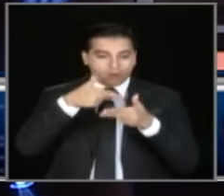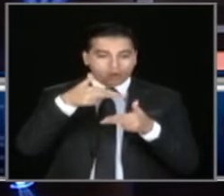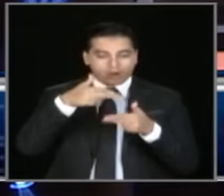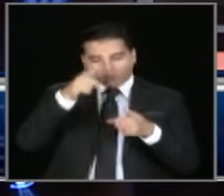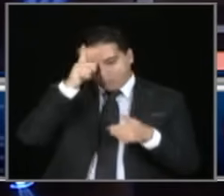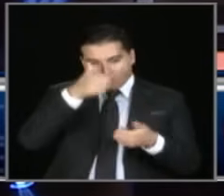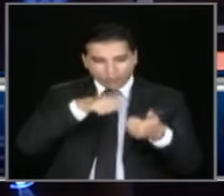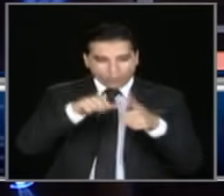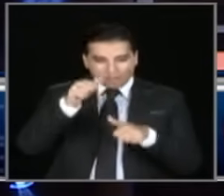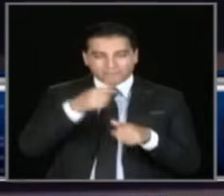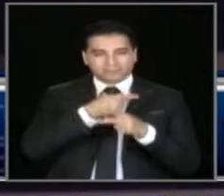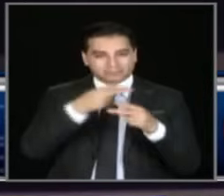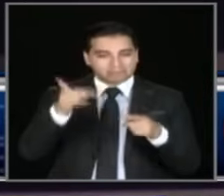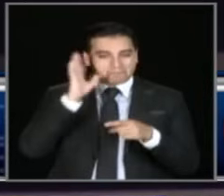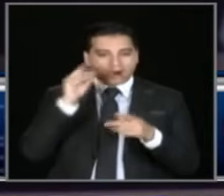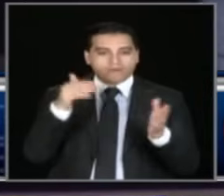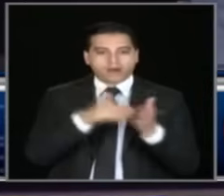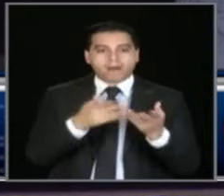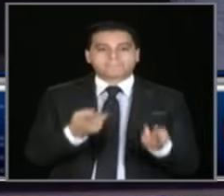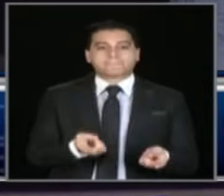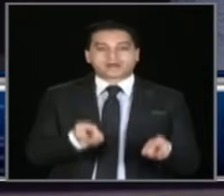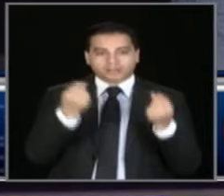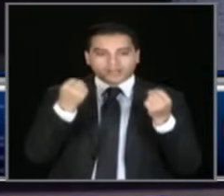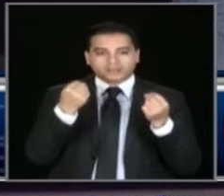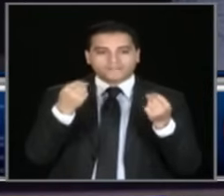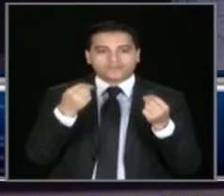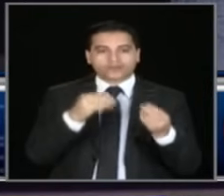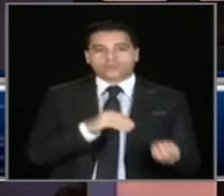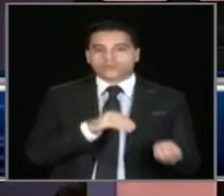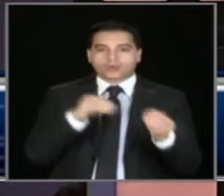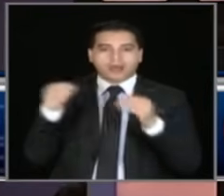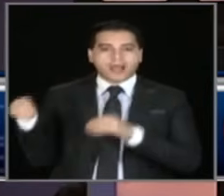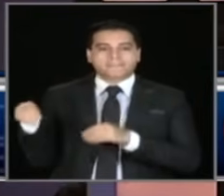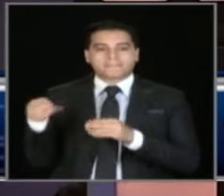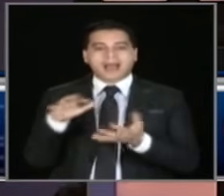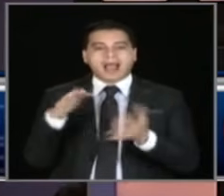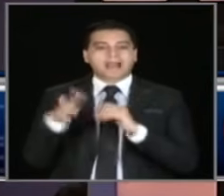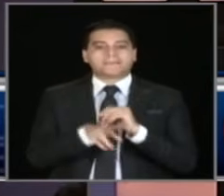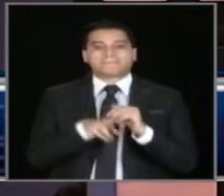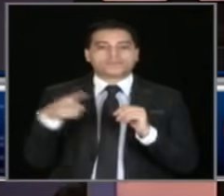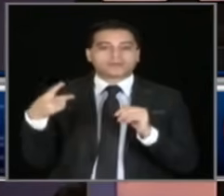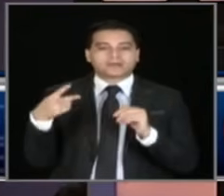بيتخطف وبيتم إرساله لعالم موازي.